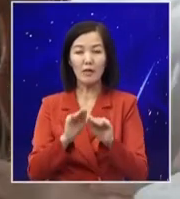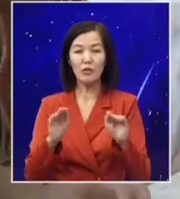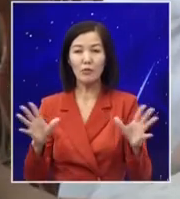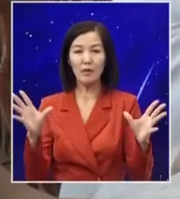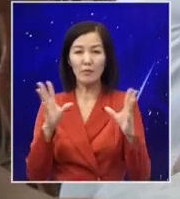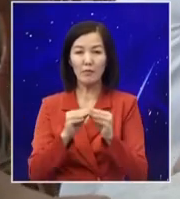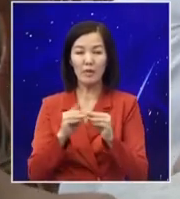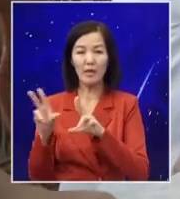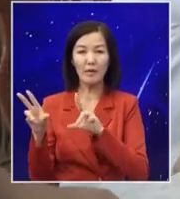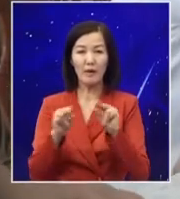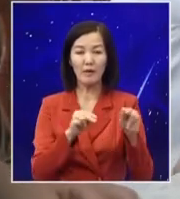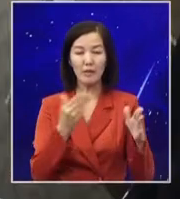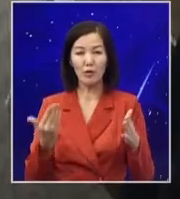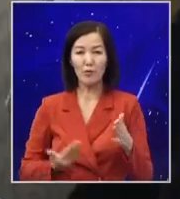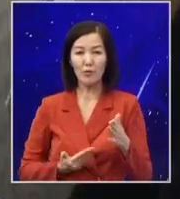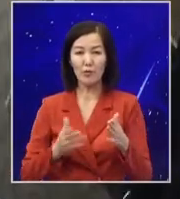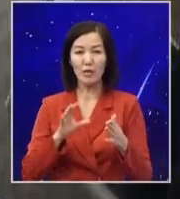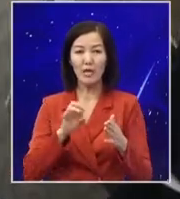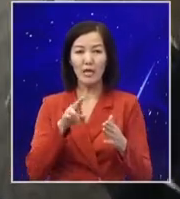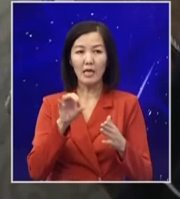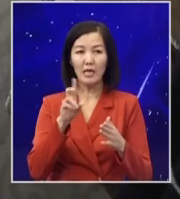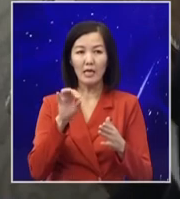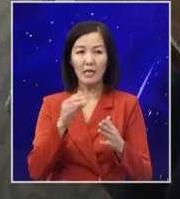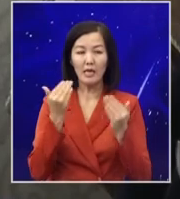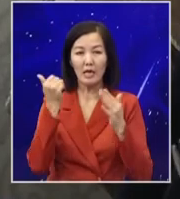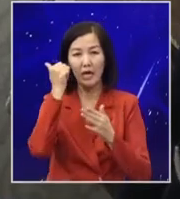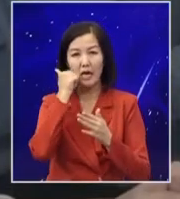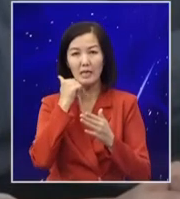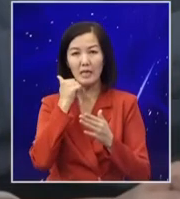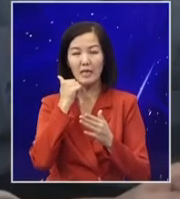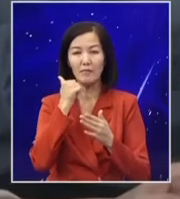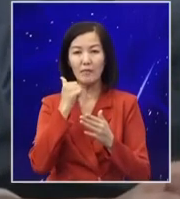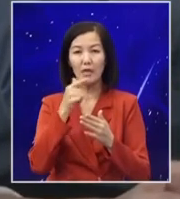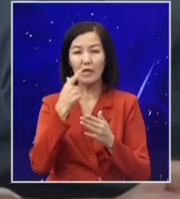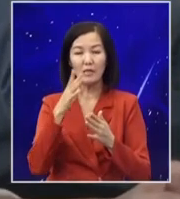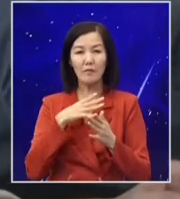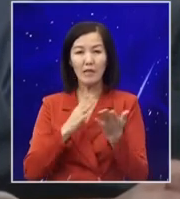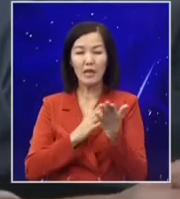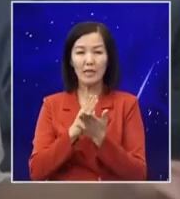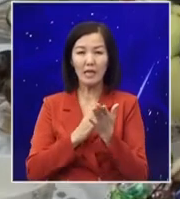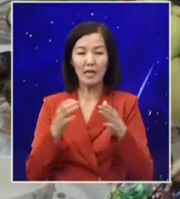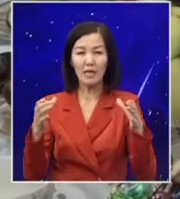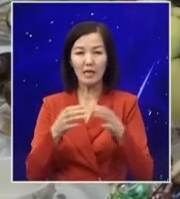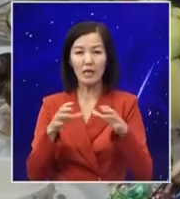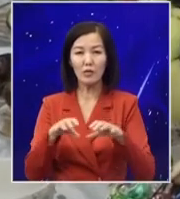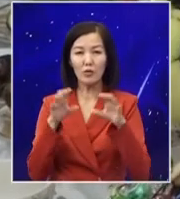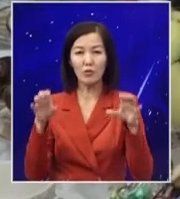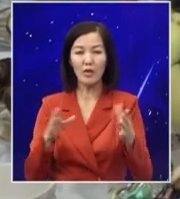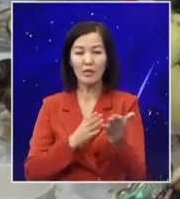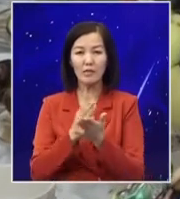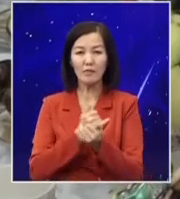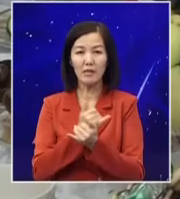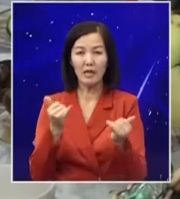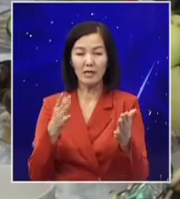ортасында бақытты ғұмыр кешіп отырған Едіген Жүнісбеков қартайдым деп жантаймай аудандық ардагерлер кеңесінің төрағасы қызметін